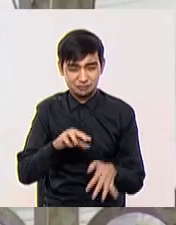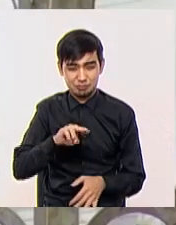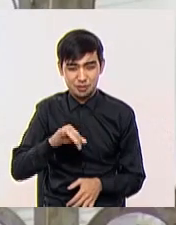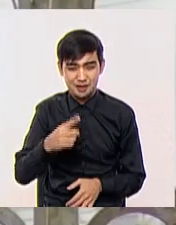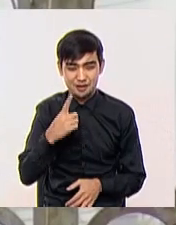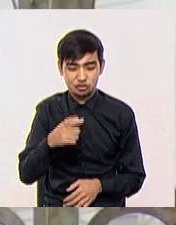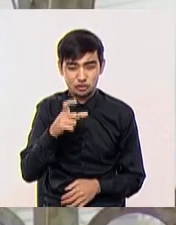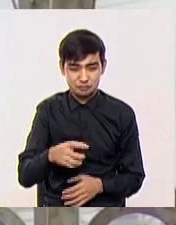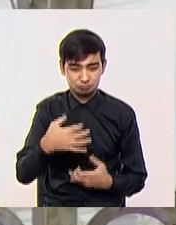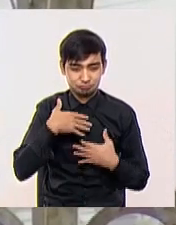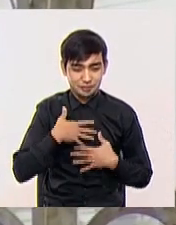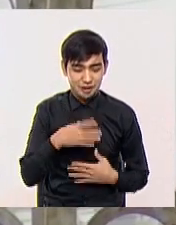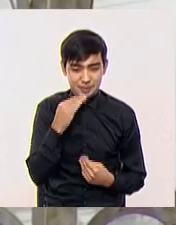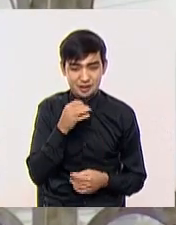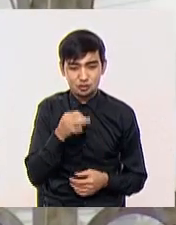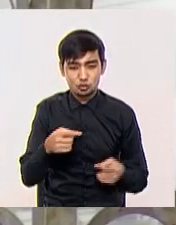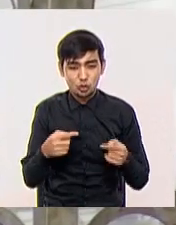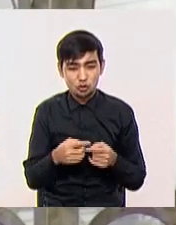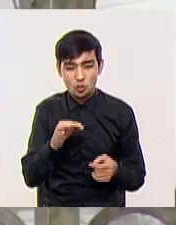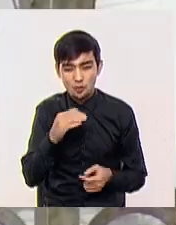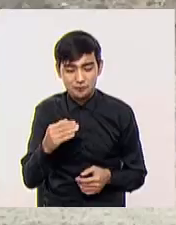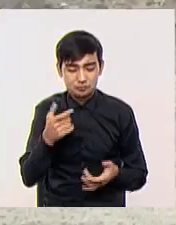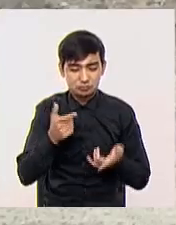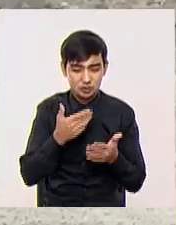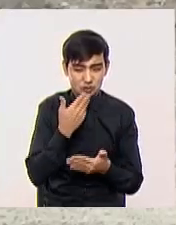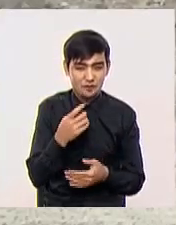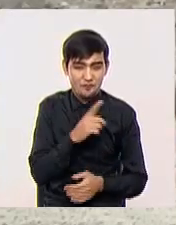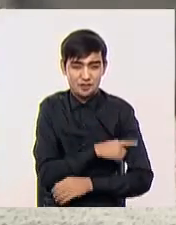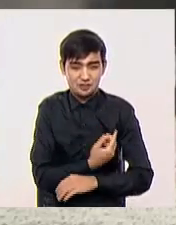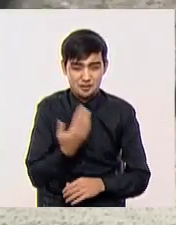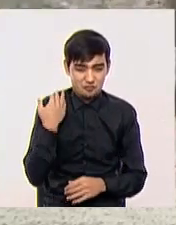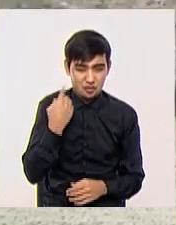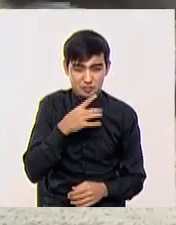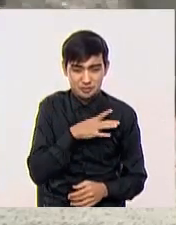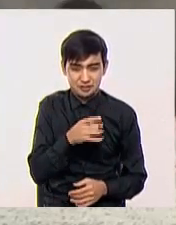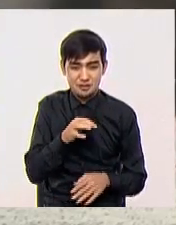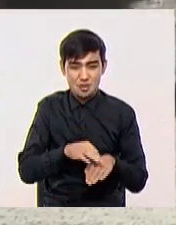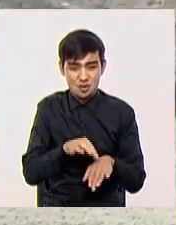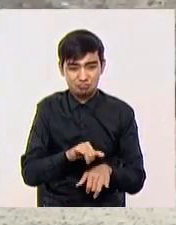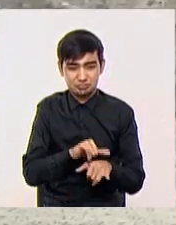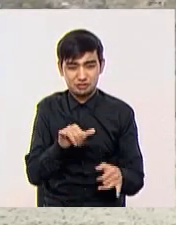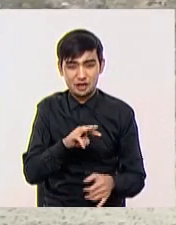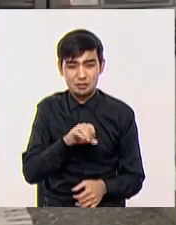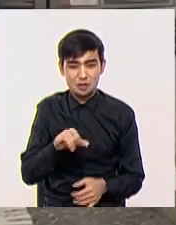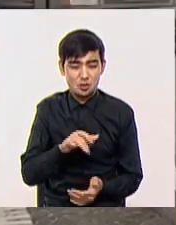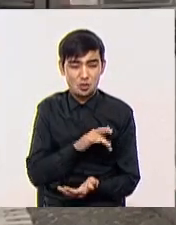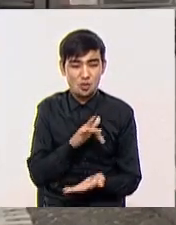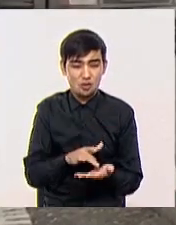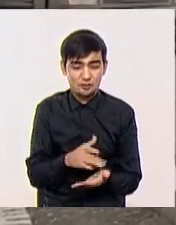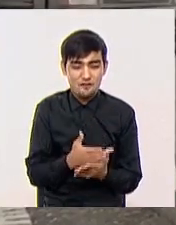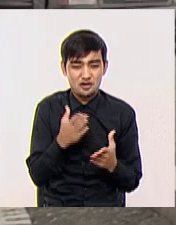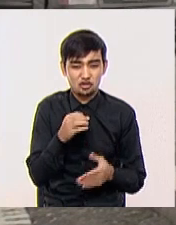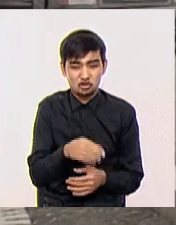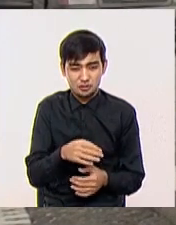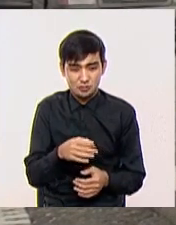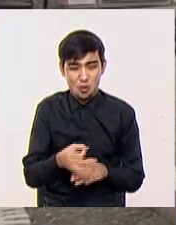одного жителя Темиртау, но точных официальных данных нет. Врачи давно говорят о том, что уровень заболеваемости в городе металлургов намного выше, чем в